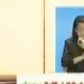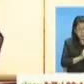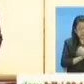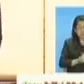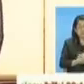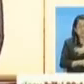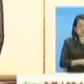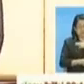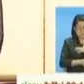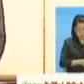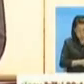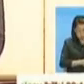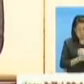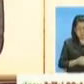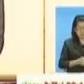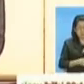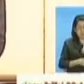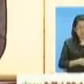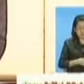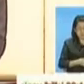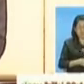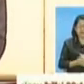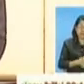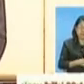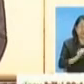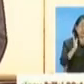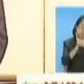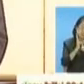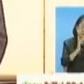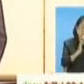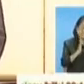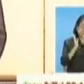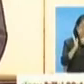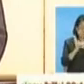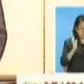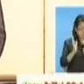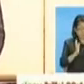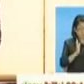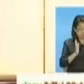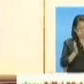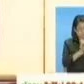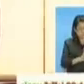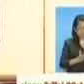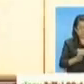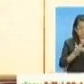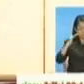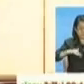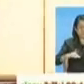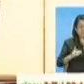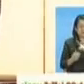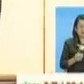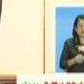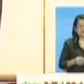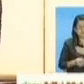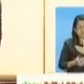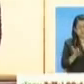เลือกผมก็ไปเอาตลาดอีสานภาคเหนือภาคกลางนี่แหละรับผิดชอบฝั่งทนแต่ผมก็ทำตรงนี้